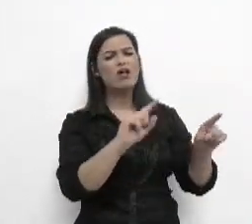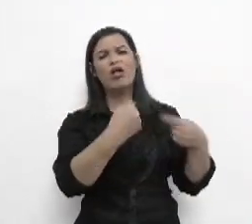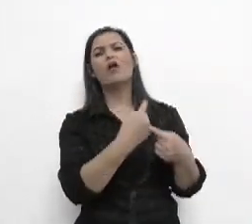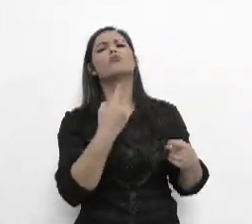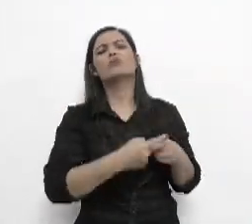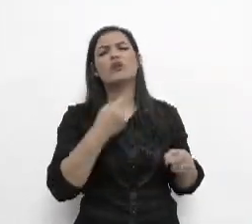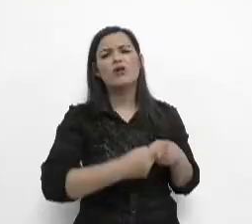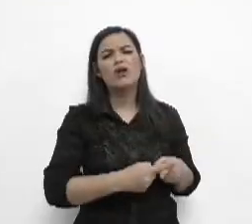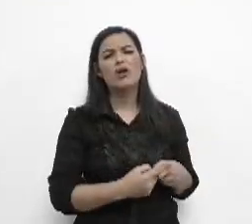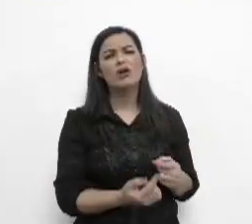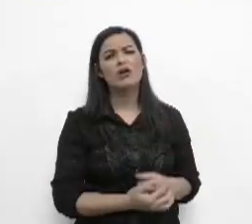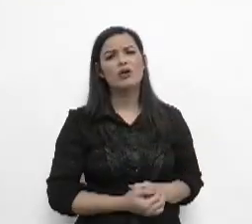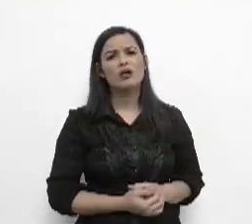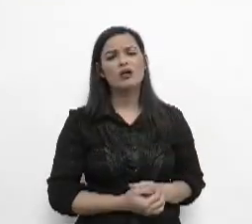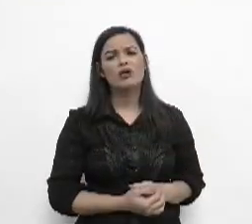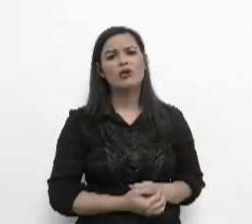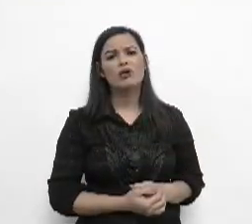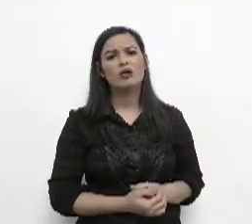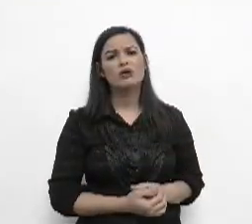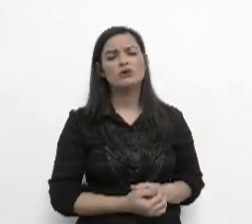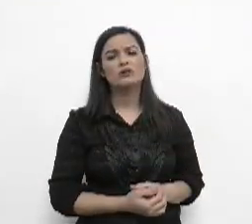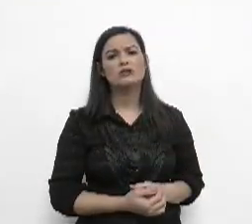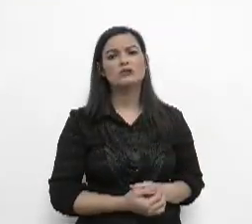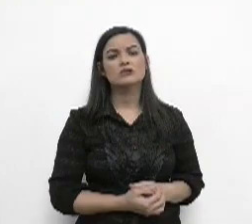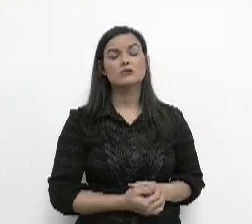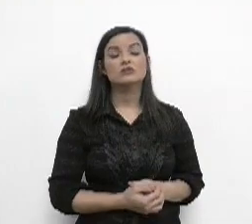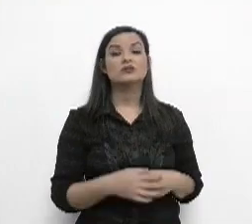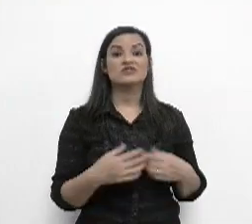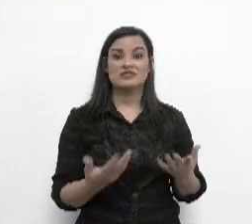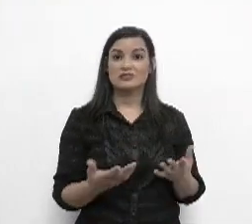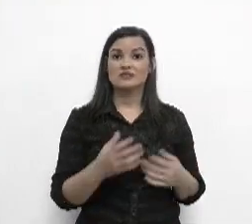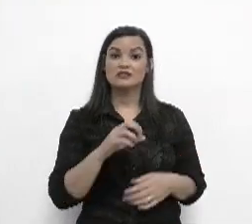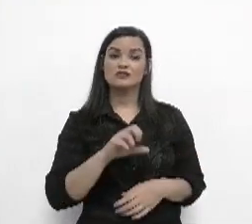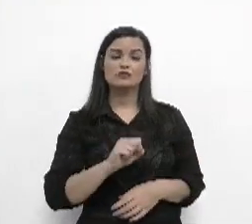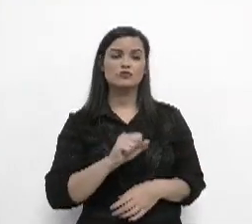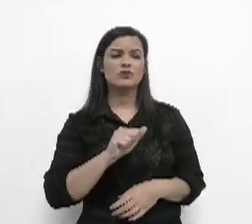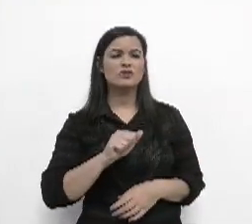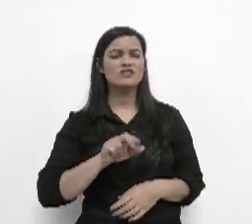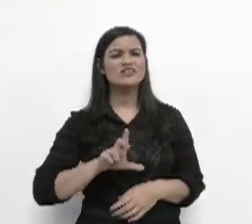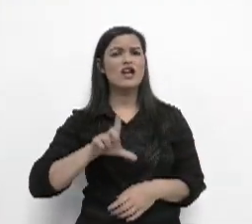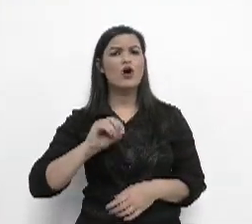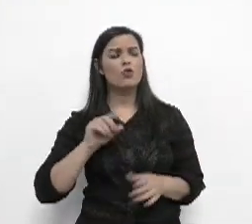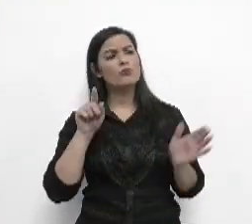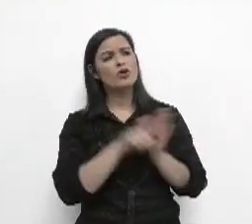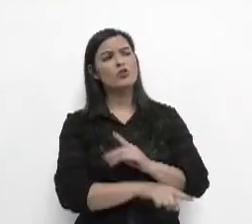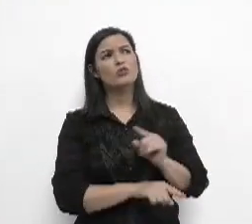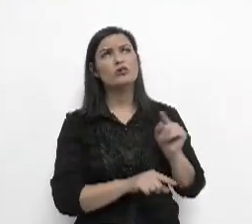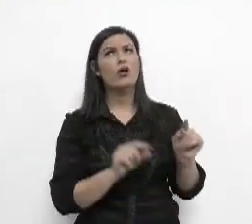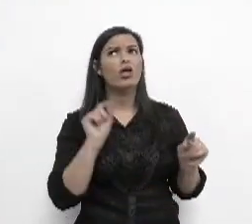persegue? 그때 사울이 주여 누구시니까라고 주님께 질문을 E 드립니다. assim Saulo pergunta: quem és tu,